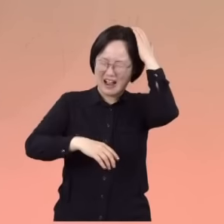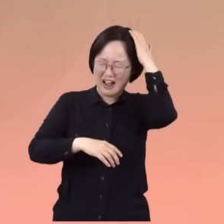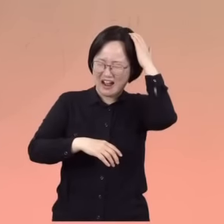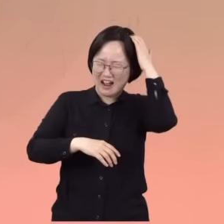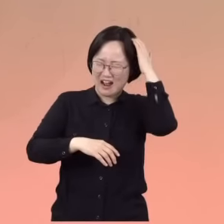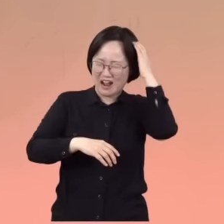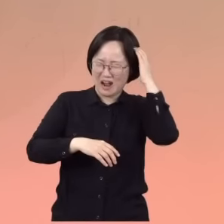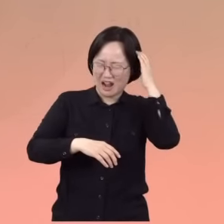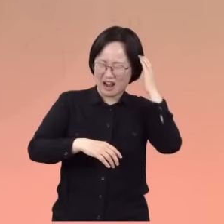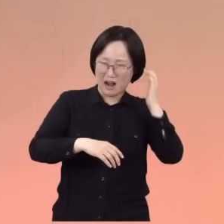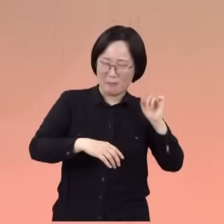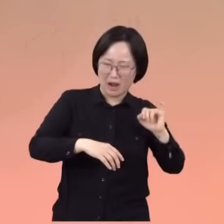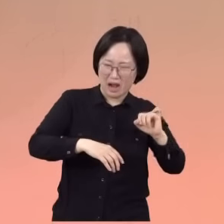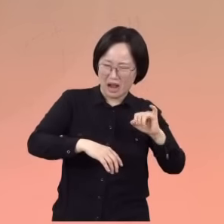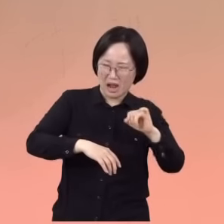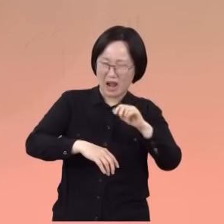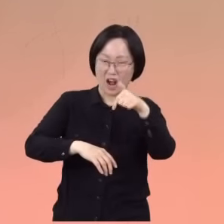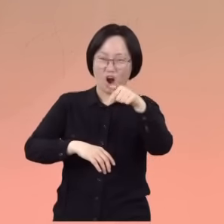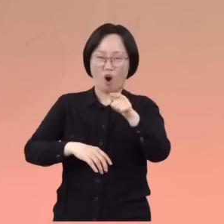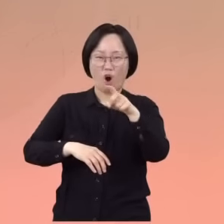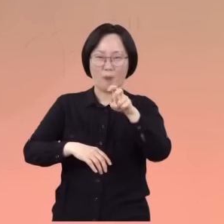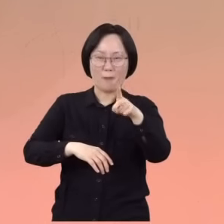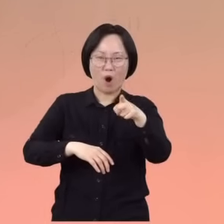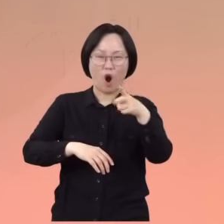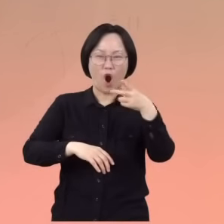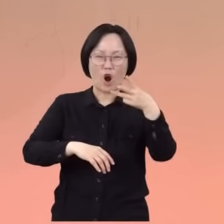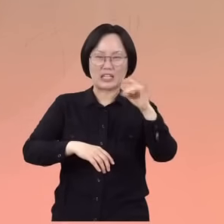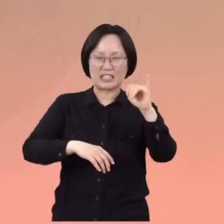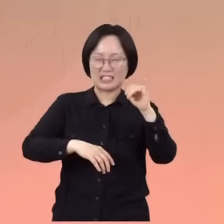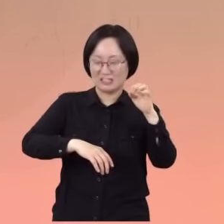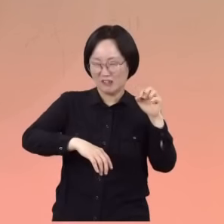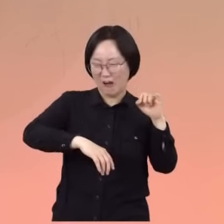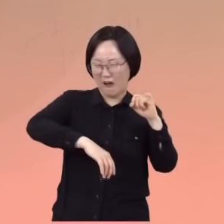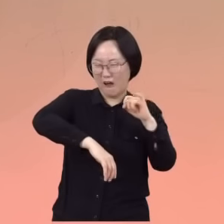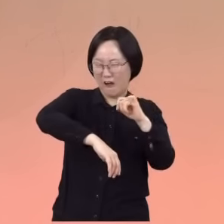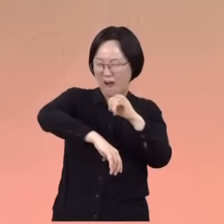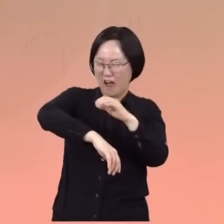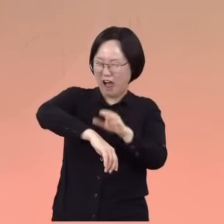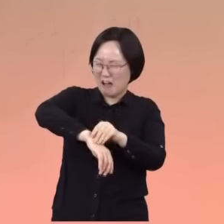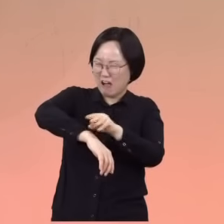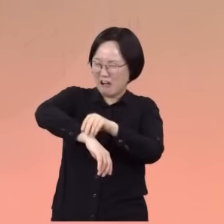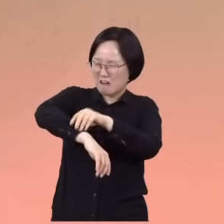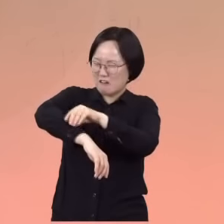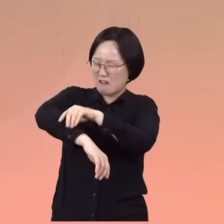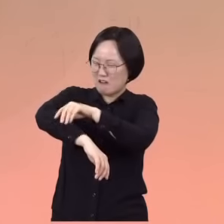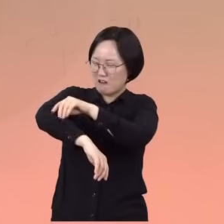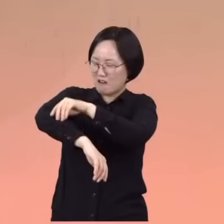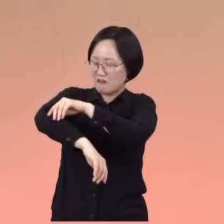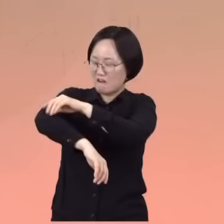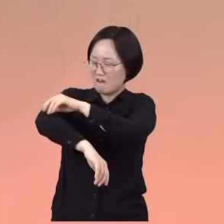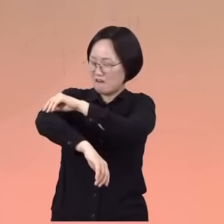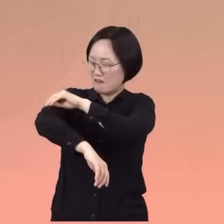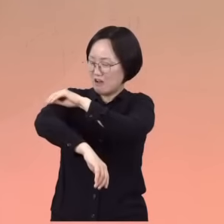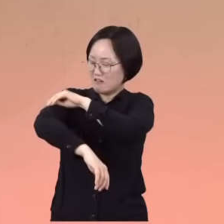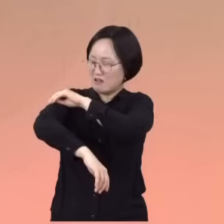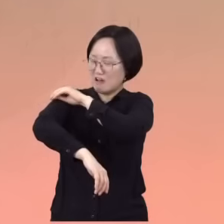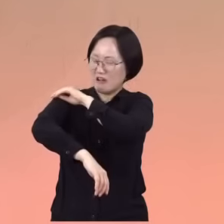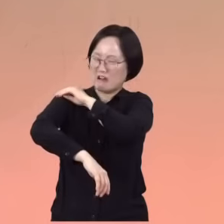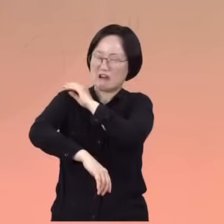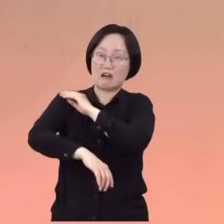있더래요 거머리가 새까만 거머리가 붙어 있어 가지고 너무 놀래서 꿈이